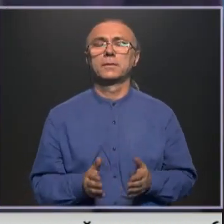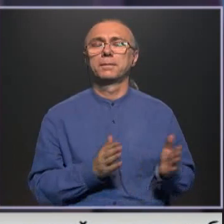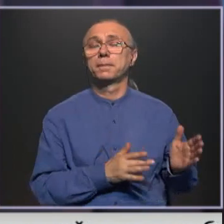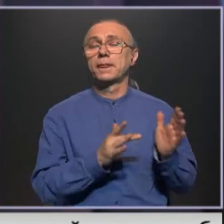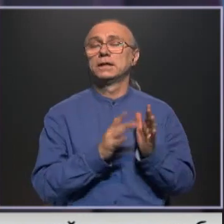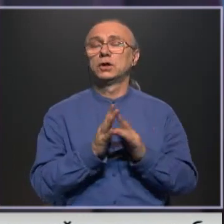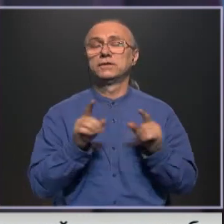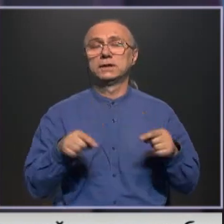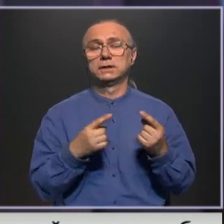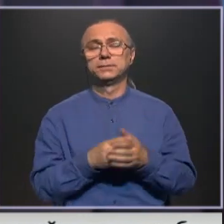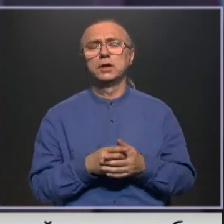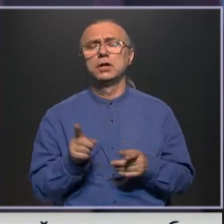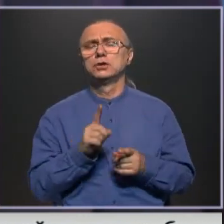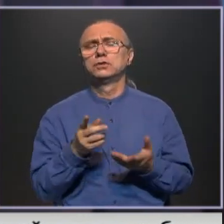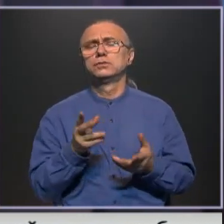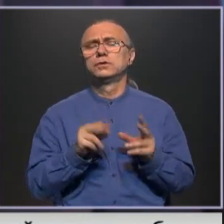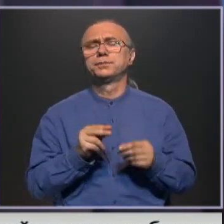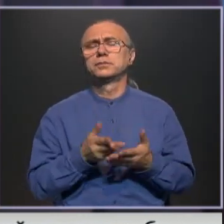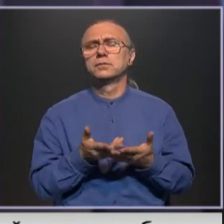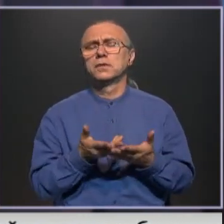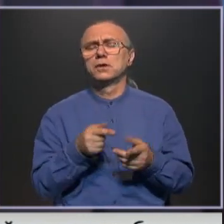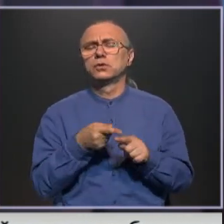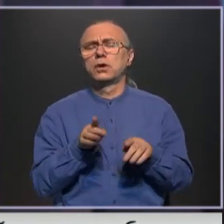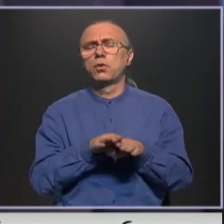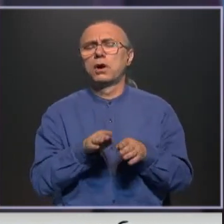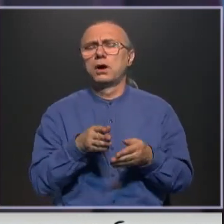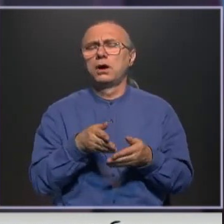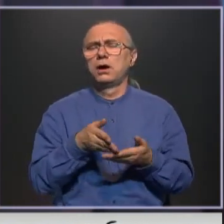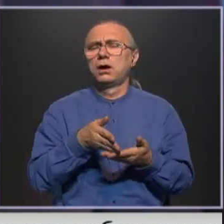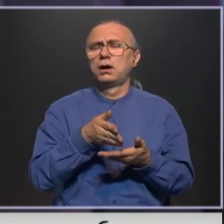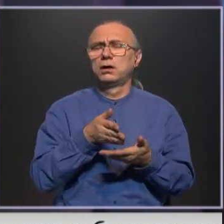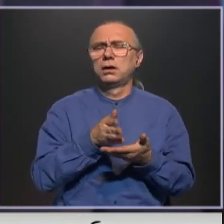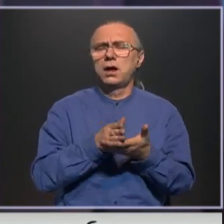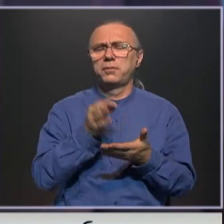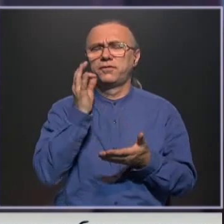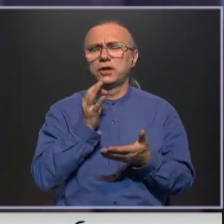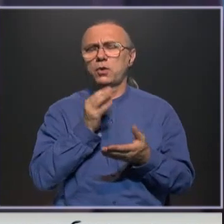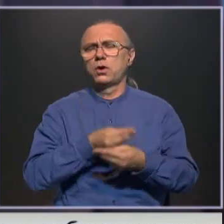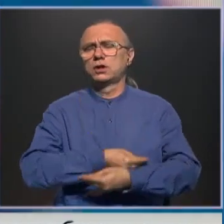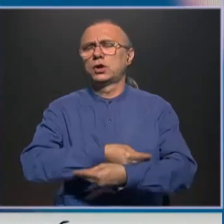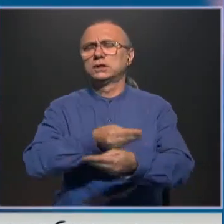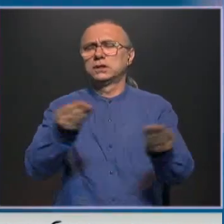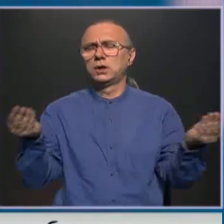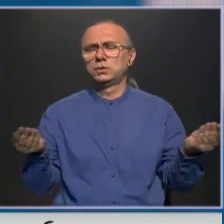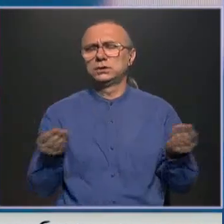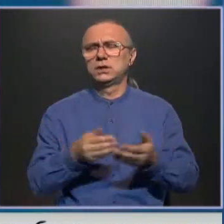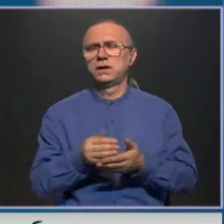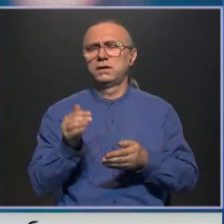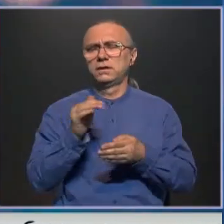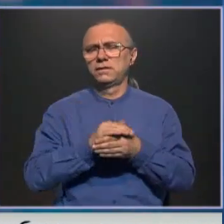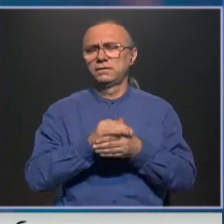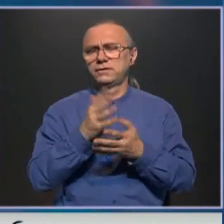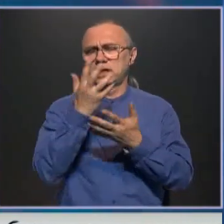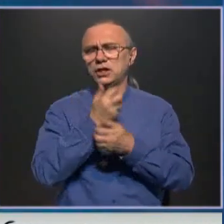символизирует собой хлеб, политый вином, который раздают молящимся на всеночном бдении? Я так понимаю, про Артес идет речь. Нет, это как раз